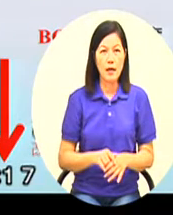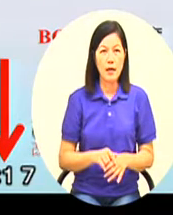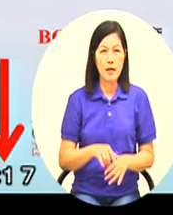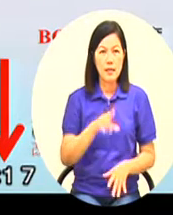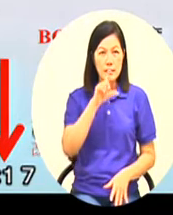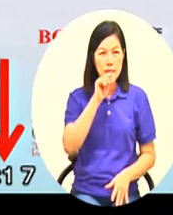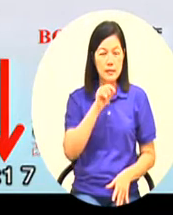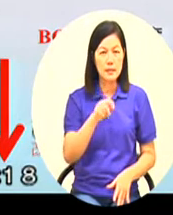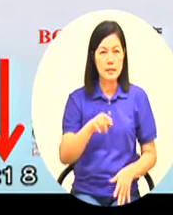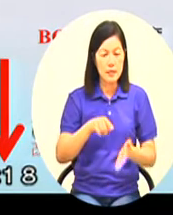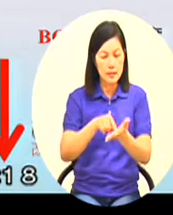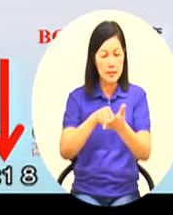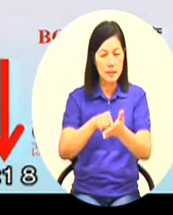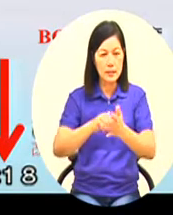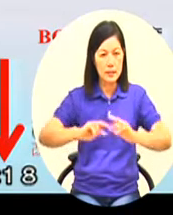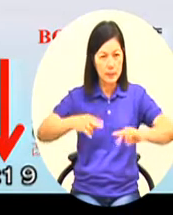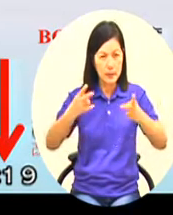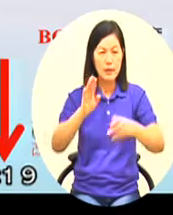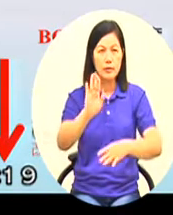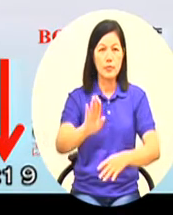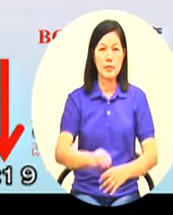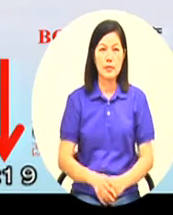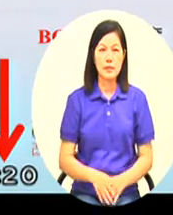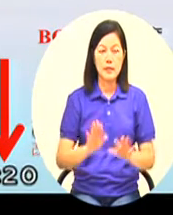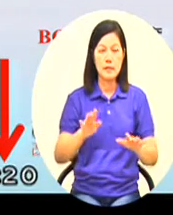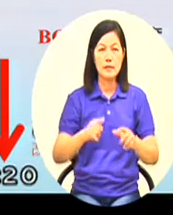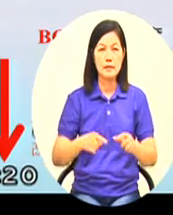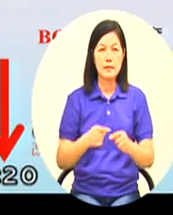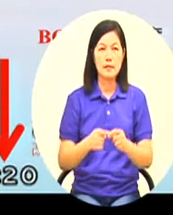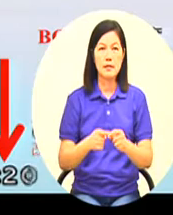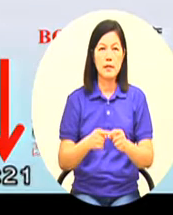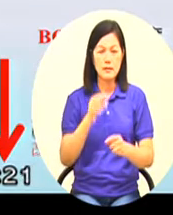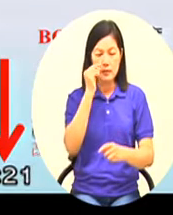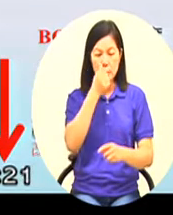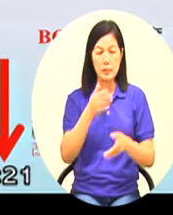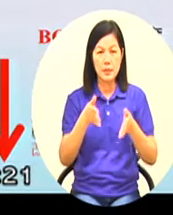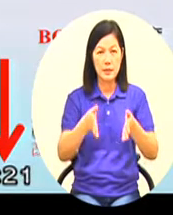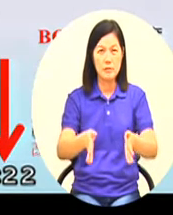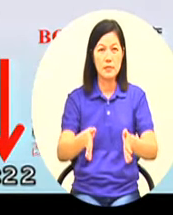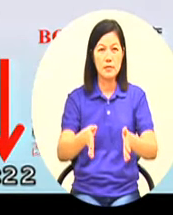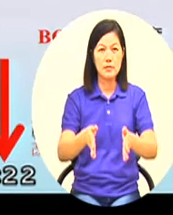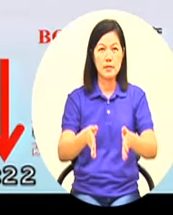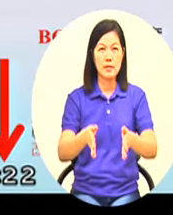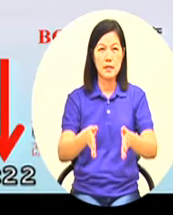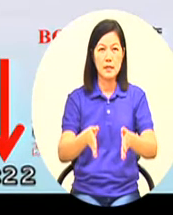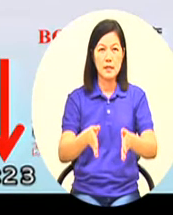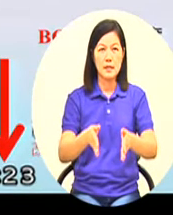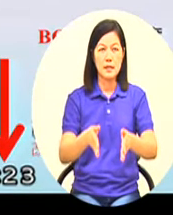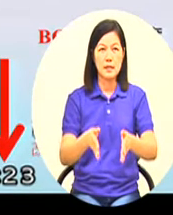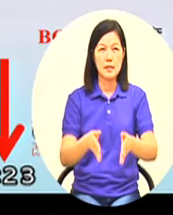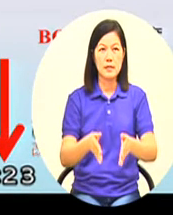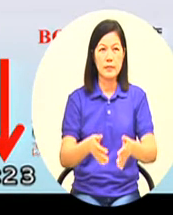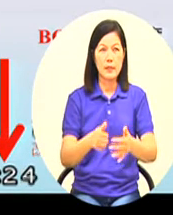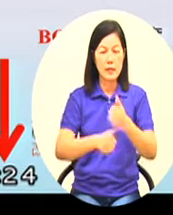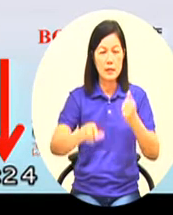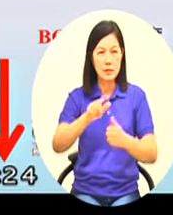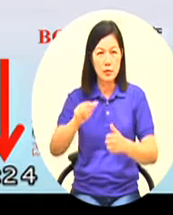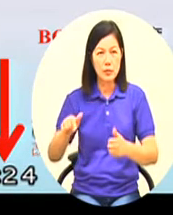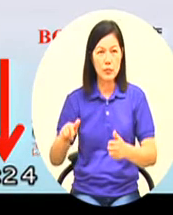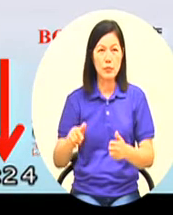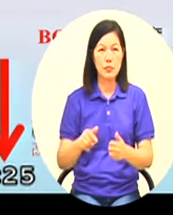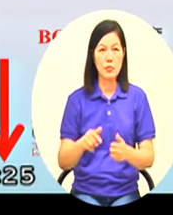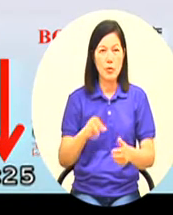一个申请跟改善。那今年特别在生物需氧量这个部分，大